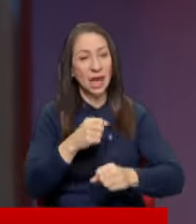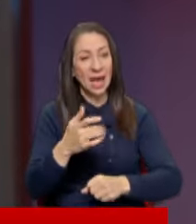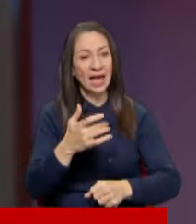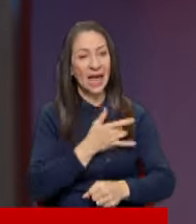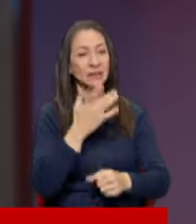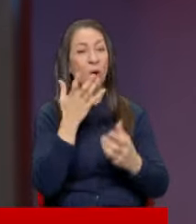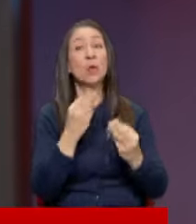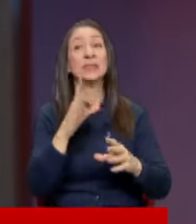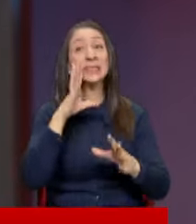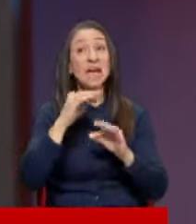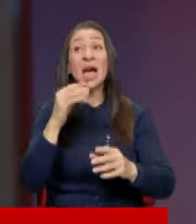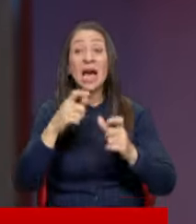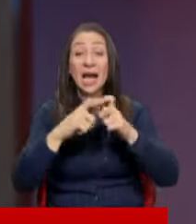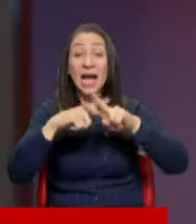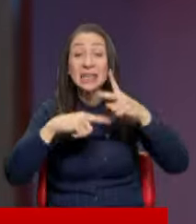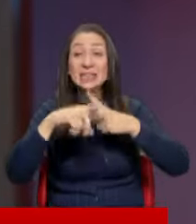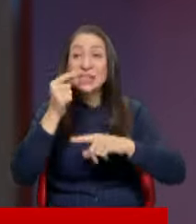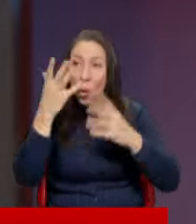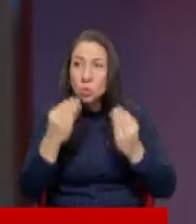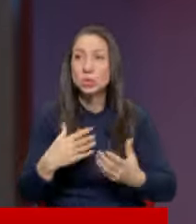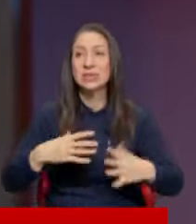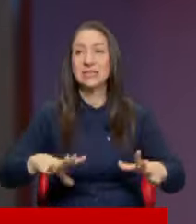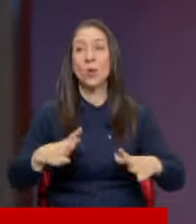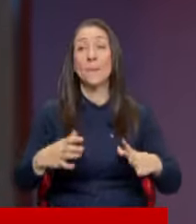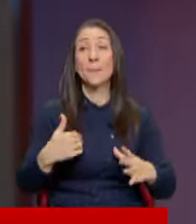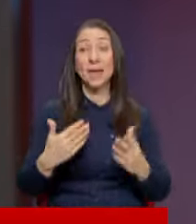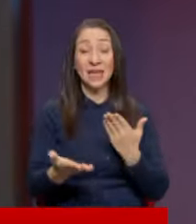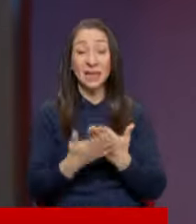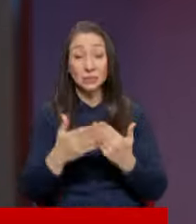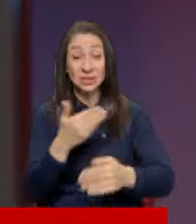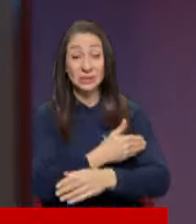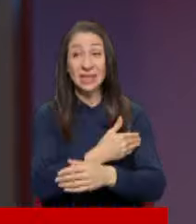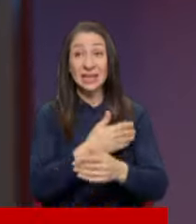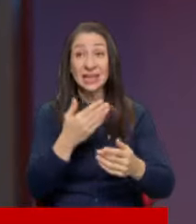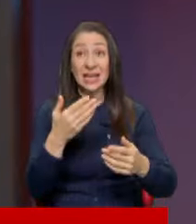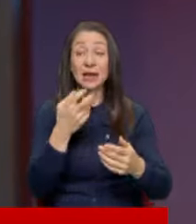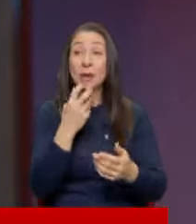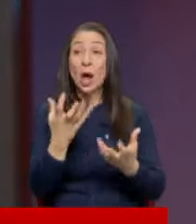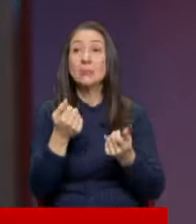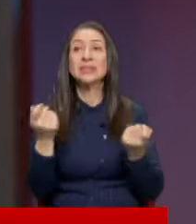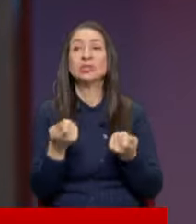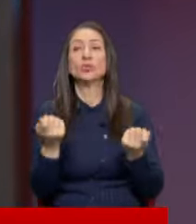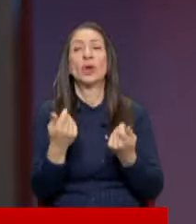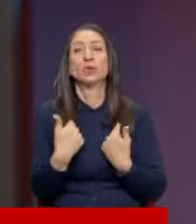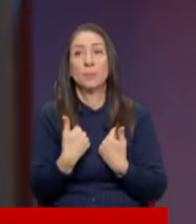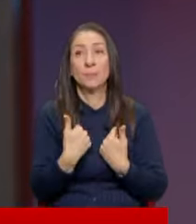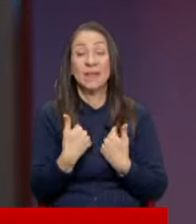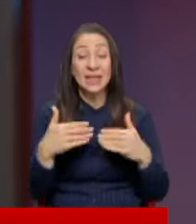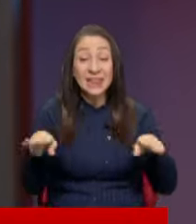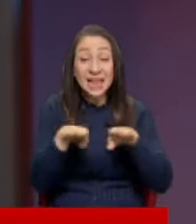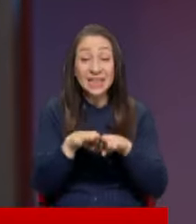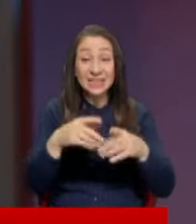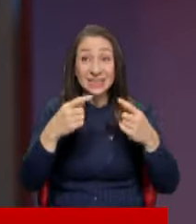sayılmayan insanlar gazi sayılsın diye mücadele ediyorum ben yardımcı hizmetler sınıfındakiler kadro alsın diye mücadele ediyorum denklik